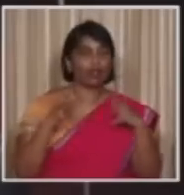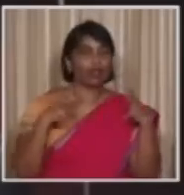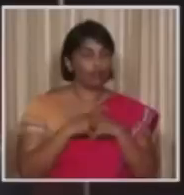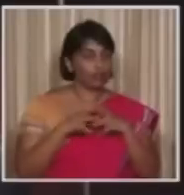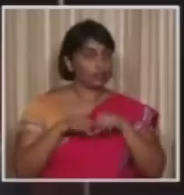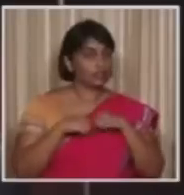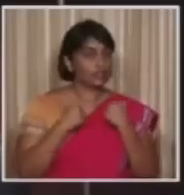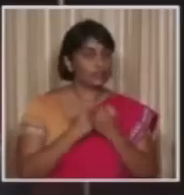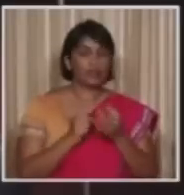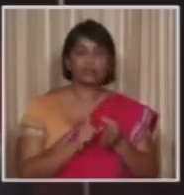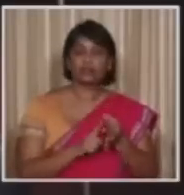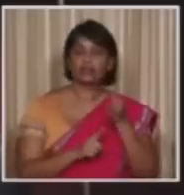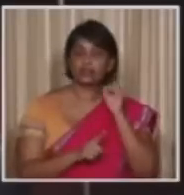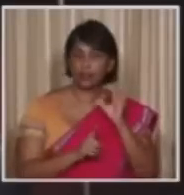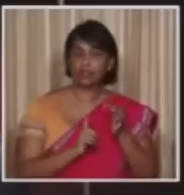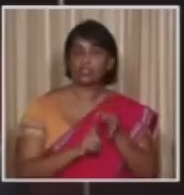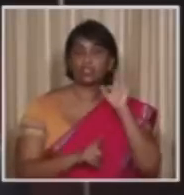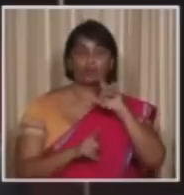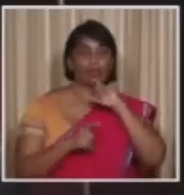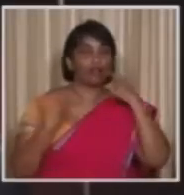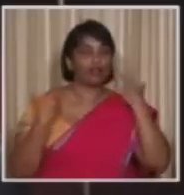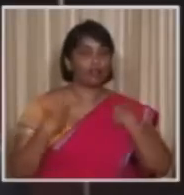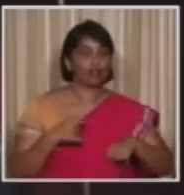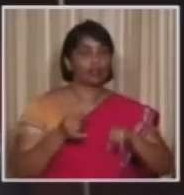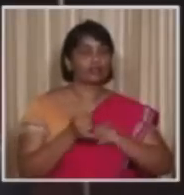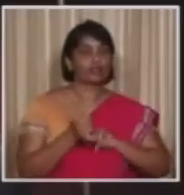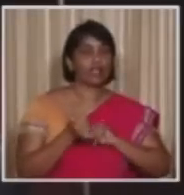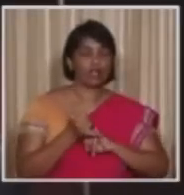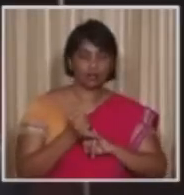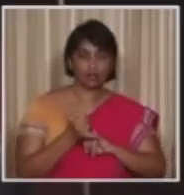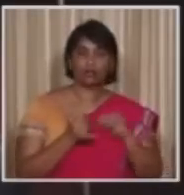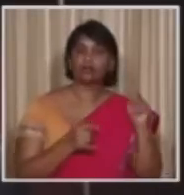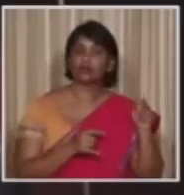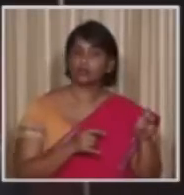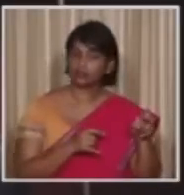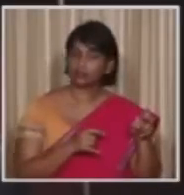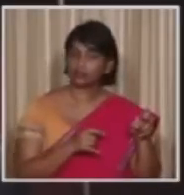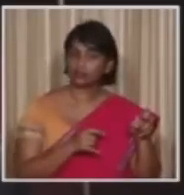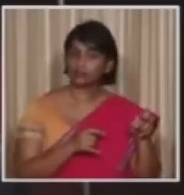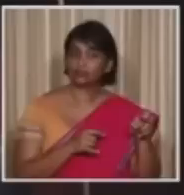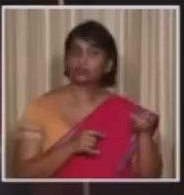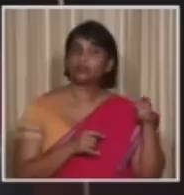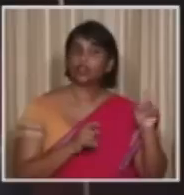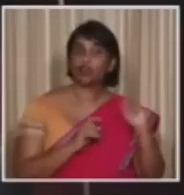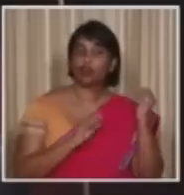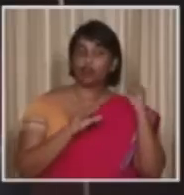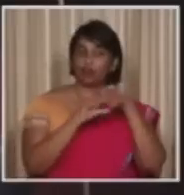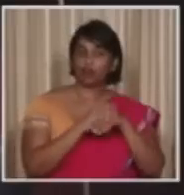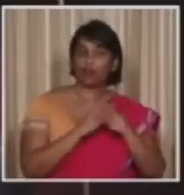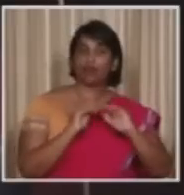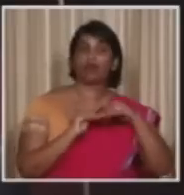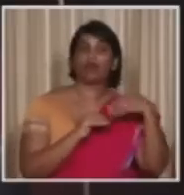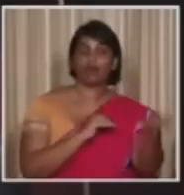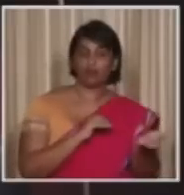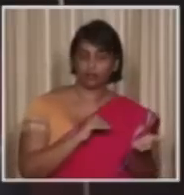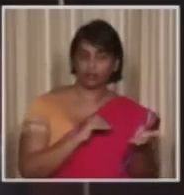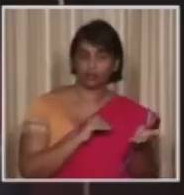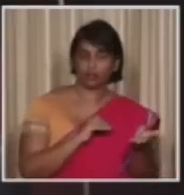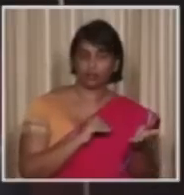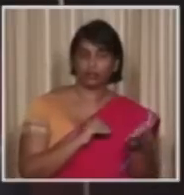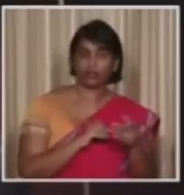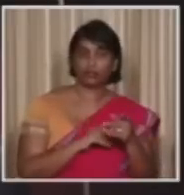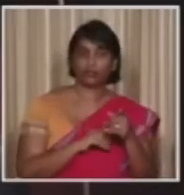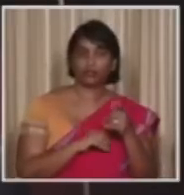සභාපති ජනාධිපති නීතිඥ සාලිය පීරිස්ගේ එයාගේ කාර්යාලයේ ඉදිරිපිට ඇවිල්ලා